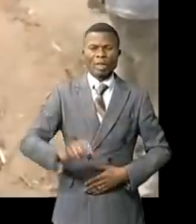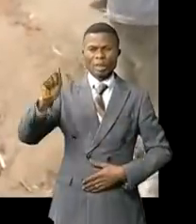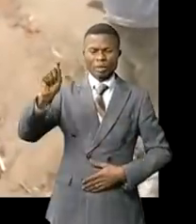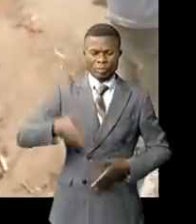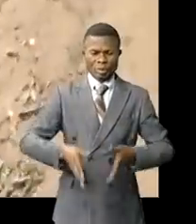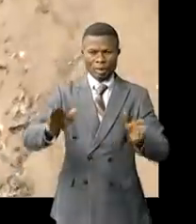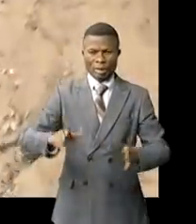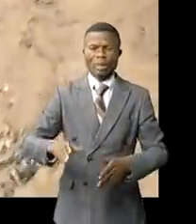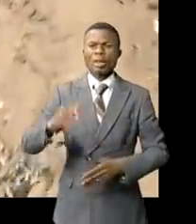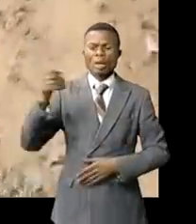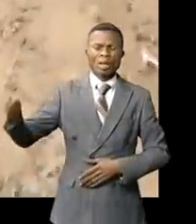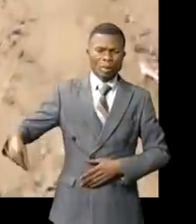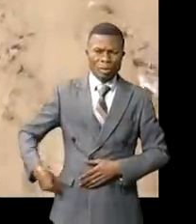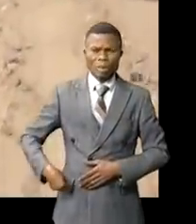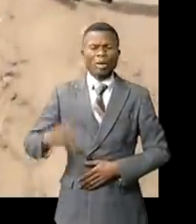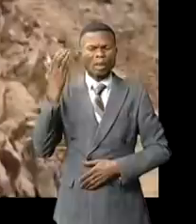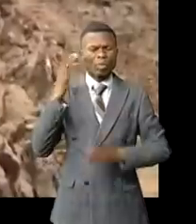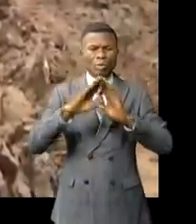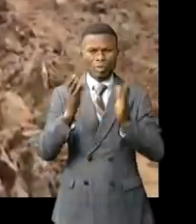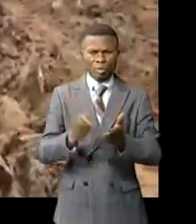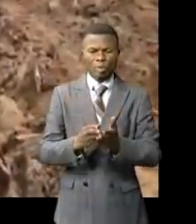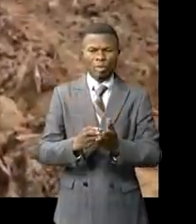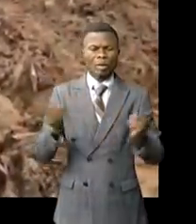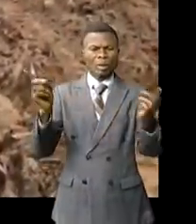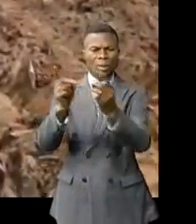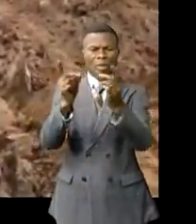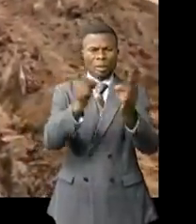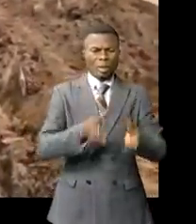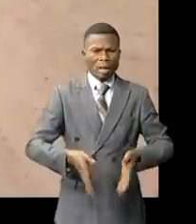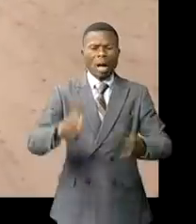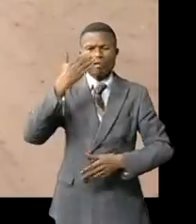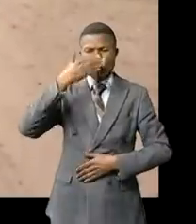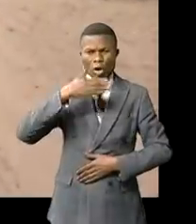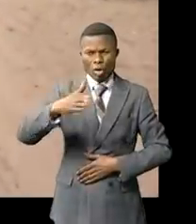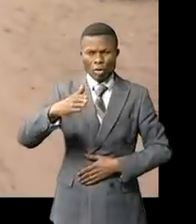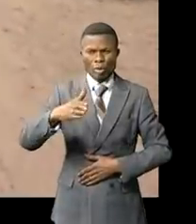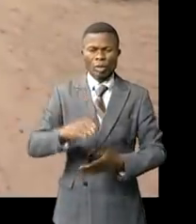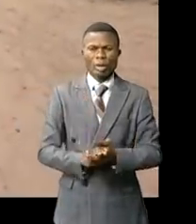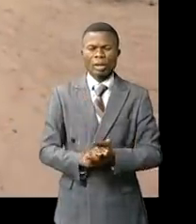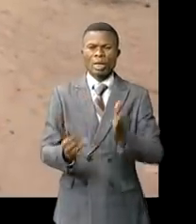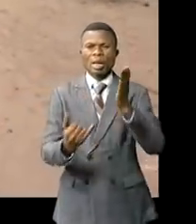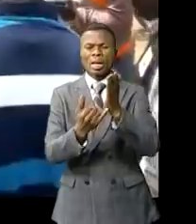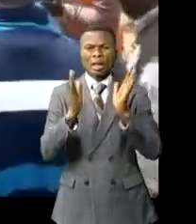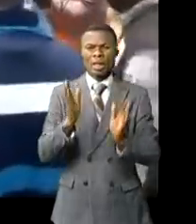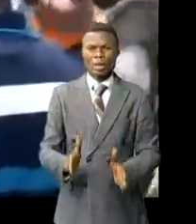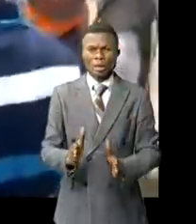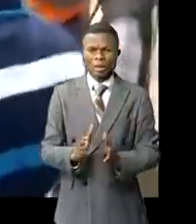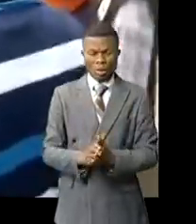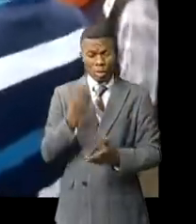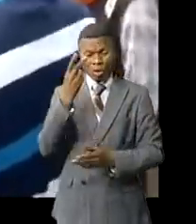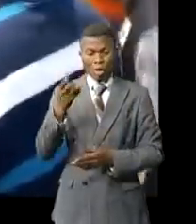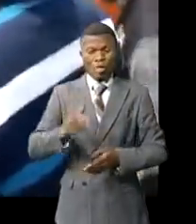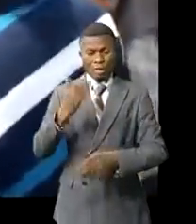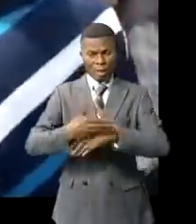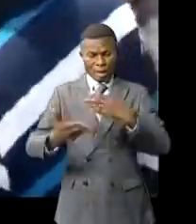avenue Dispensaire, Mukenge Chabantu, Bavira ainsi que l'avenue de l'hôpital. Ingénieur Victor Ntumba Tshikela, qui a inspecté le chantier